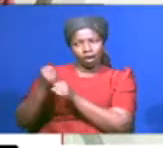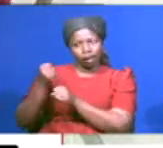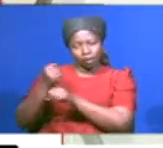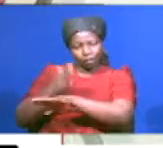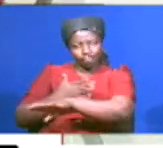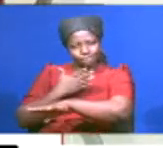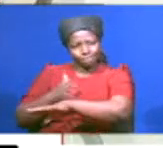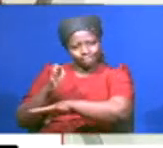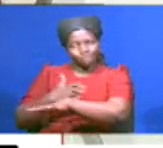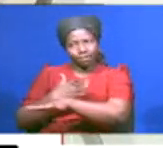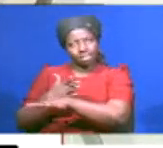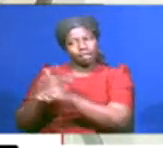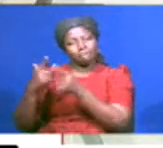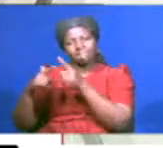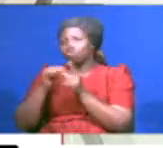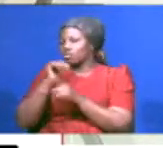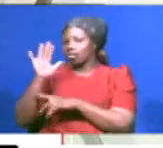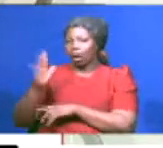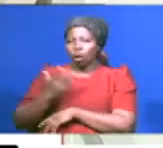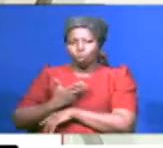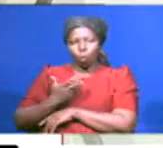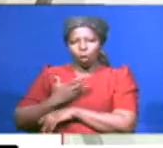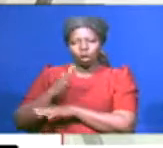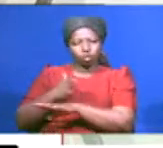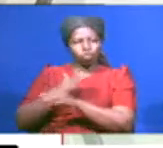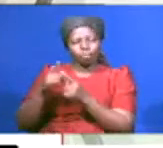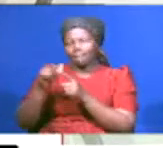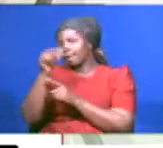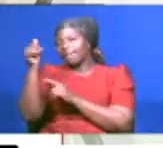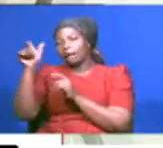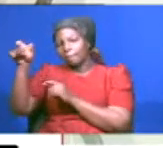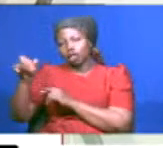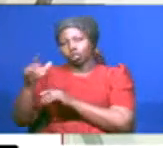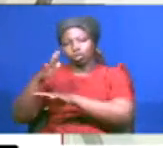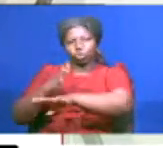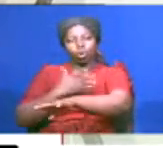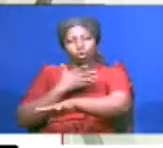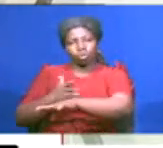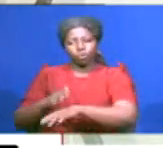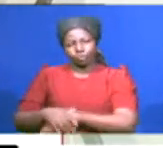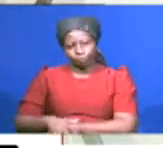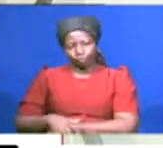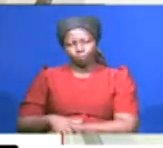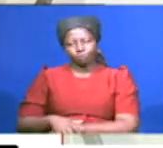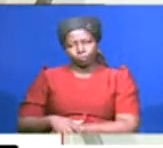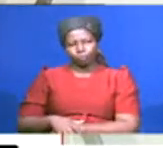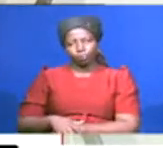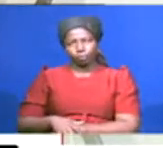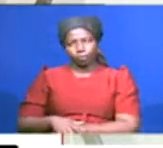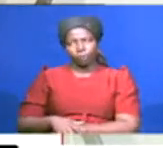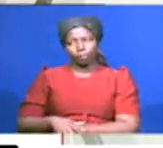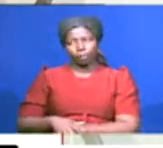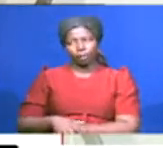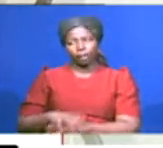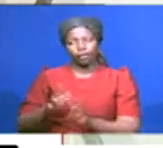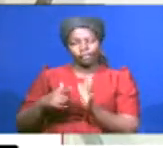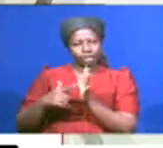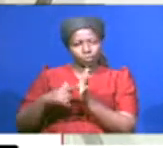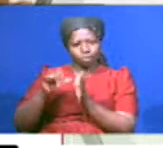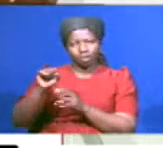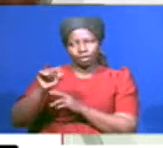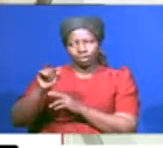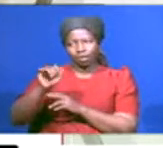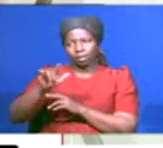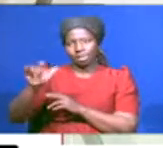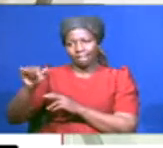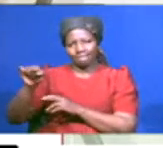mtu sio nyimbo yake. Umeelewa? Anaimba nyimbo ya mtu. Anaimba nyimbo Freshly. Kwa mfano Stella. Yeah. Si nyimbo yake. Sasa ana perform ile